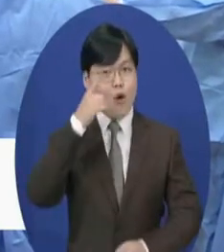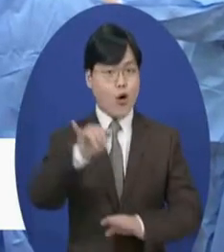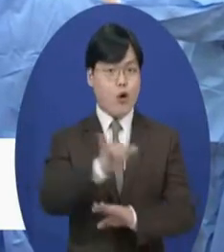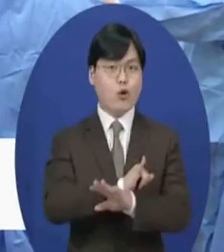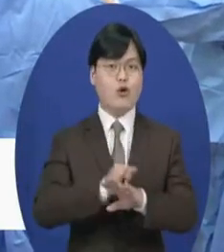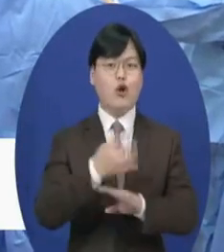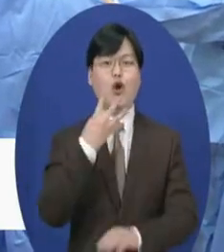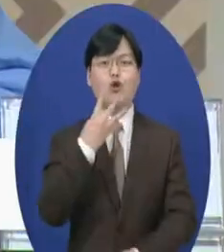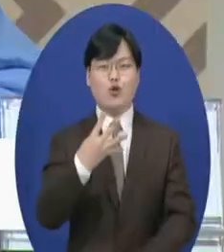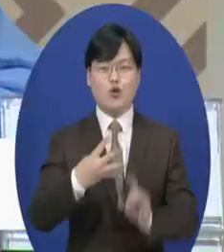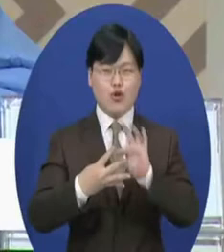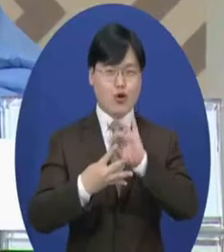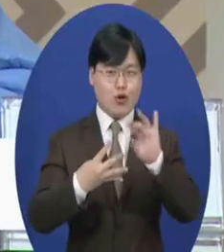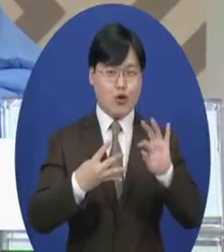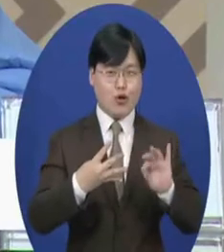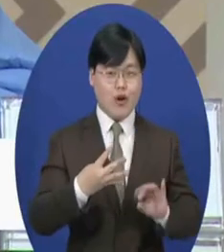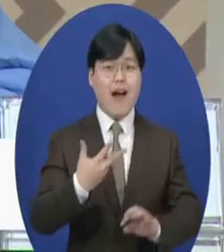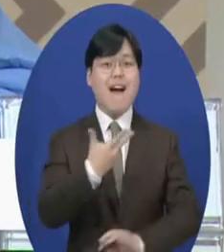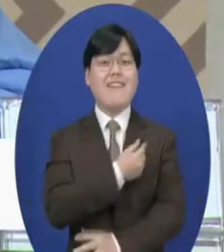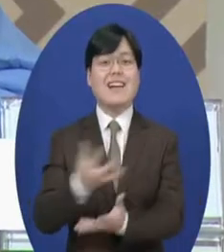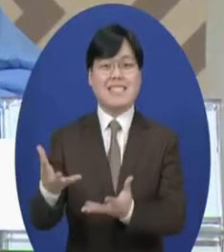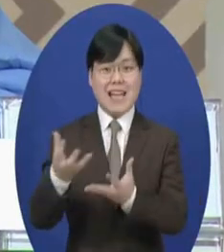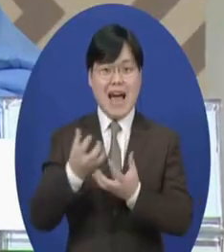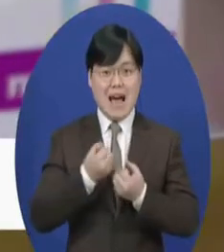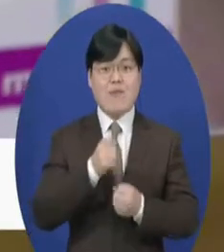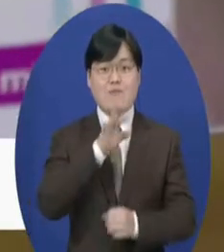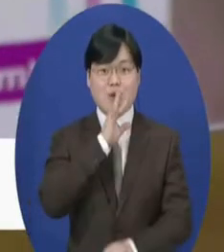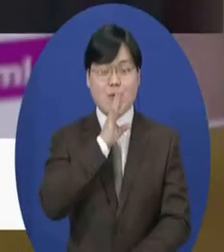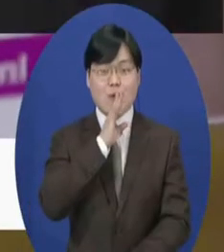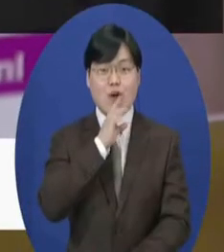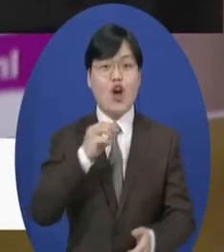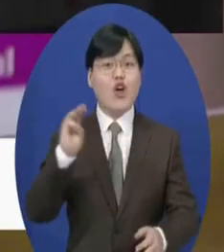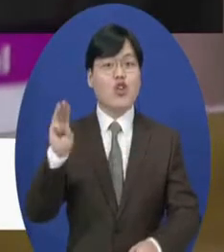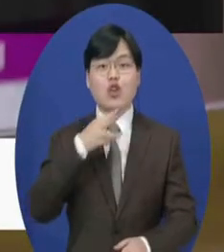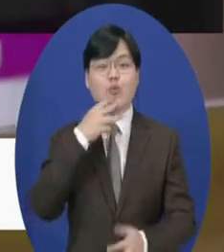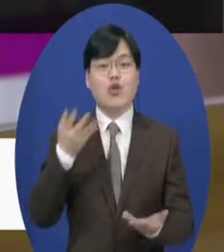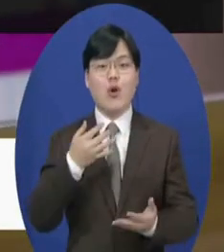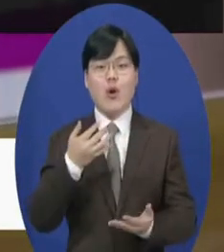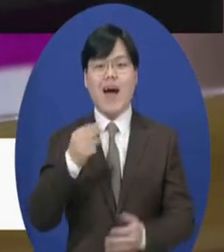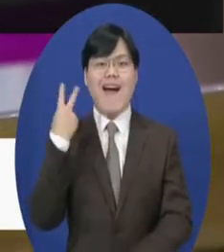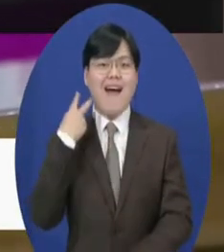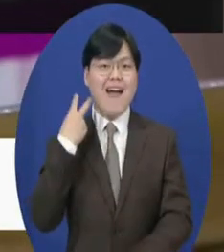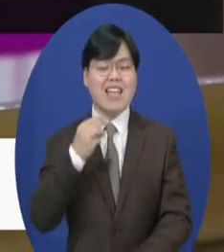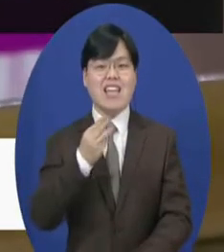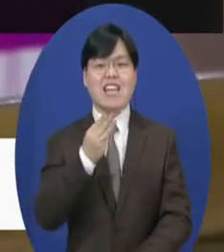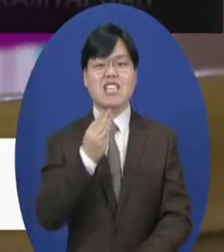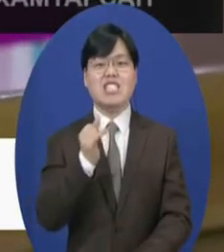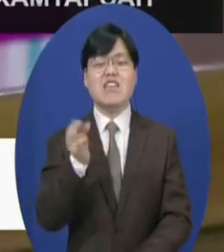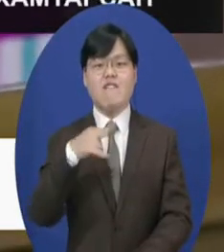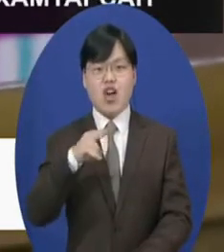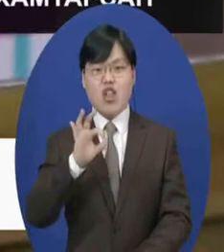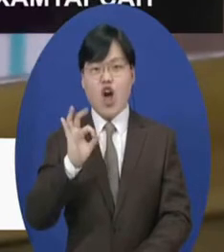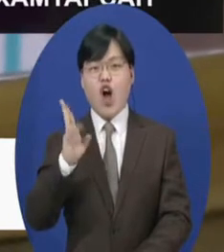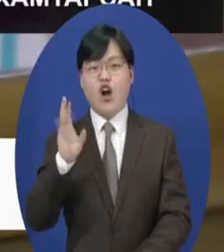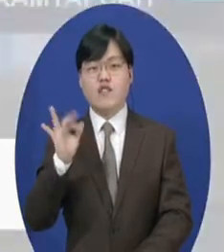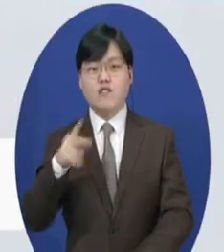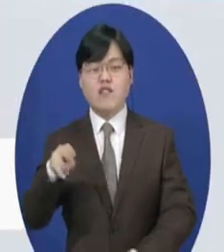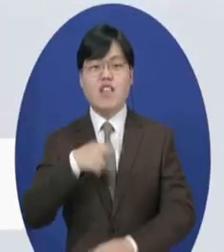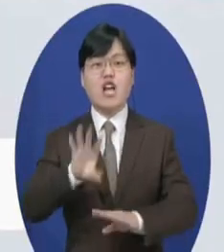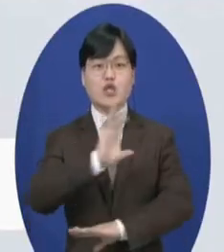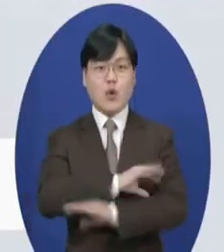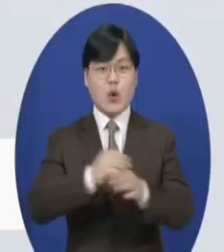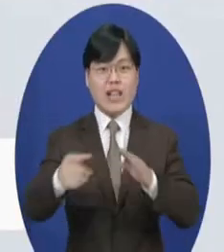Манай улсын хувьд дөрвөн төрлийн вакцины оруулж иргэдэд дархлаажуулахар төлөвлөд байна. Тодруулах юм бол Британи, Швед, Оксфорд их сургуулийн эрдэмтдийн